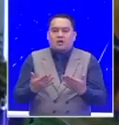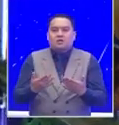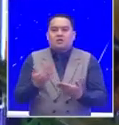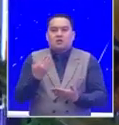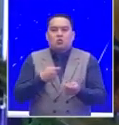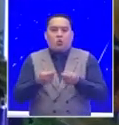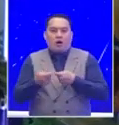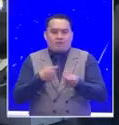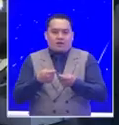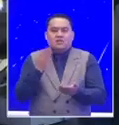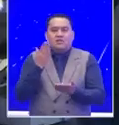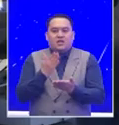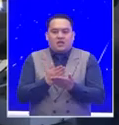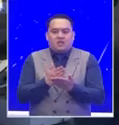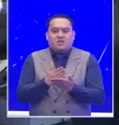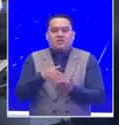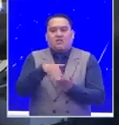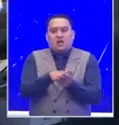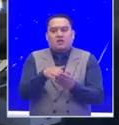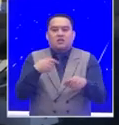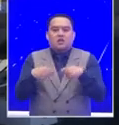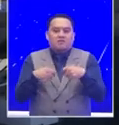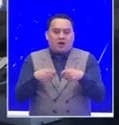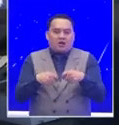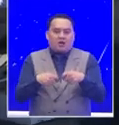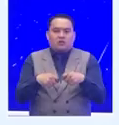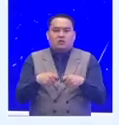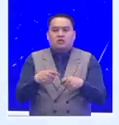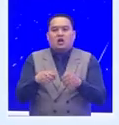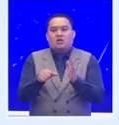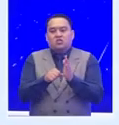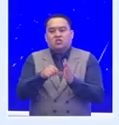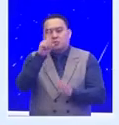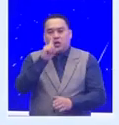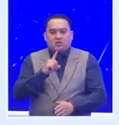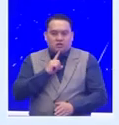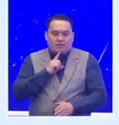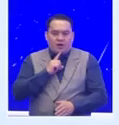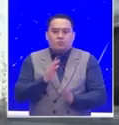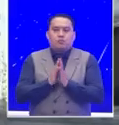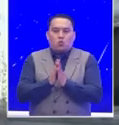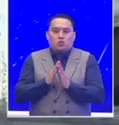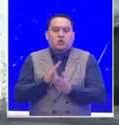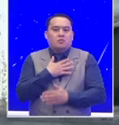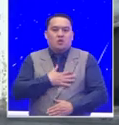представителей администрации, имеющегося на складах товара хватит примерно на полгода. В связи с этим руководство рынка просит не